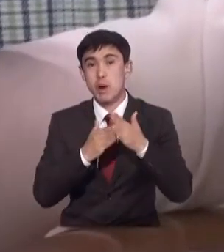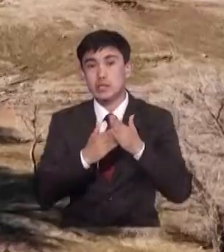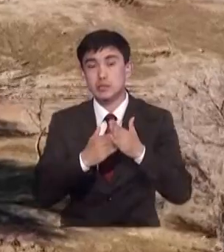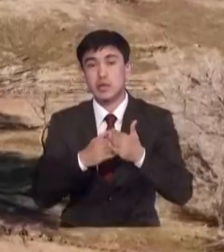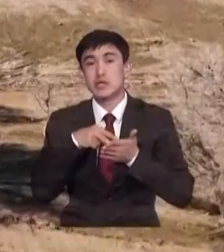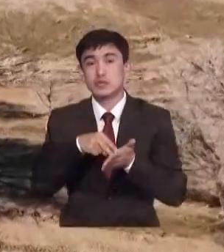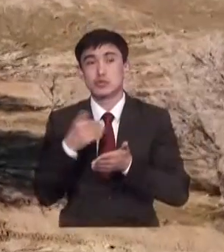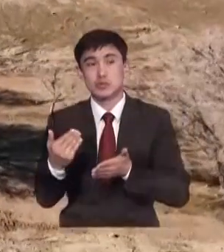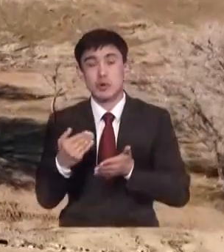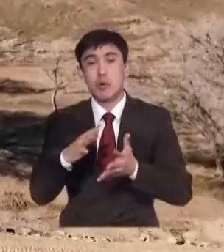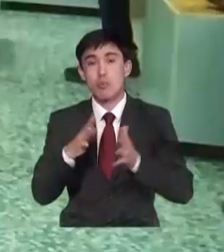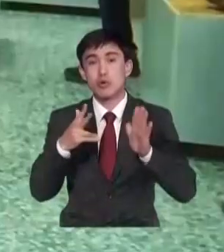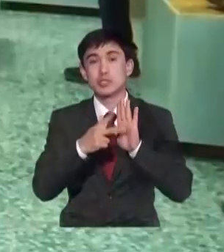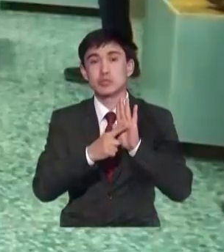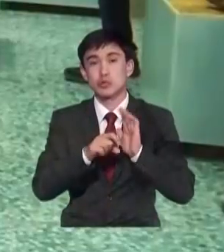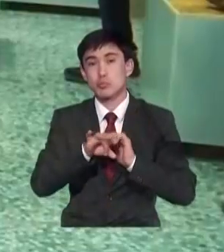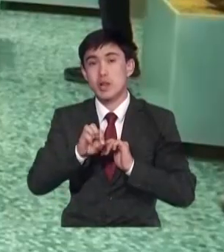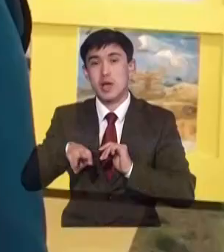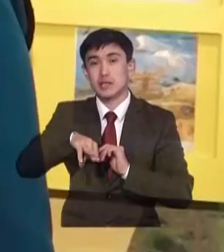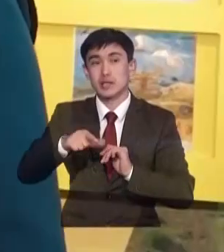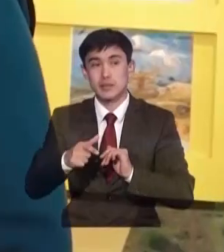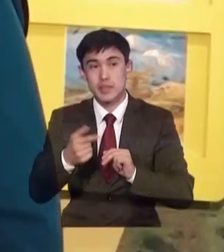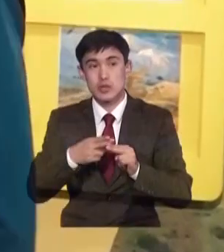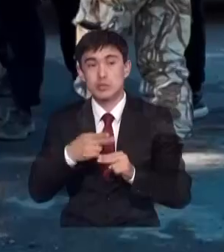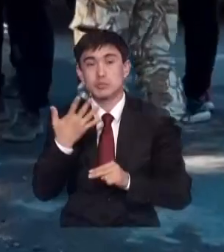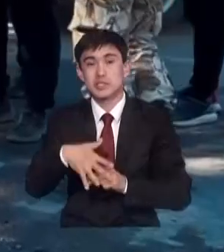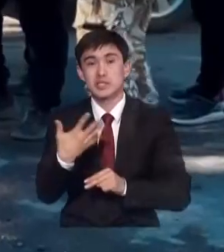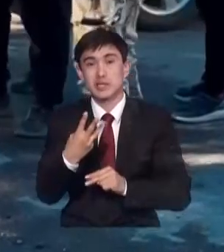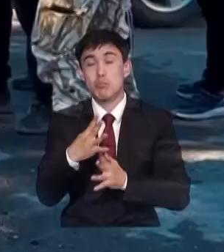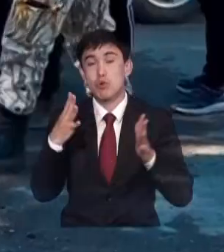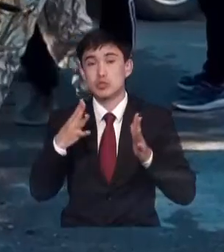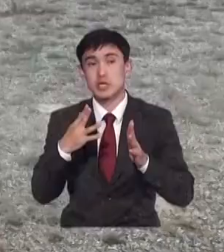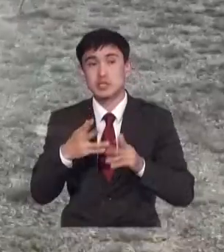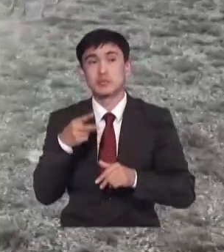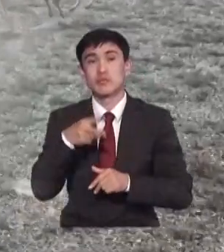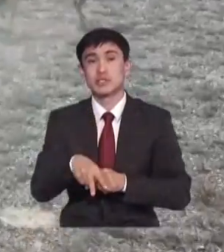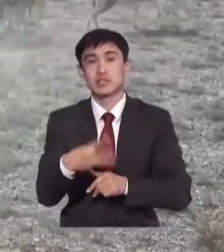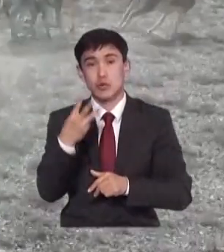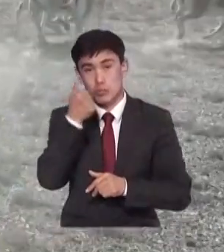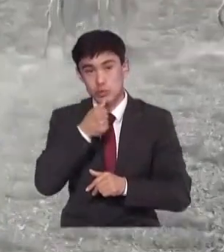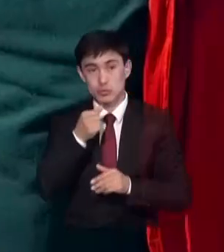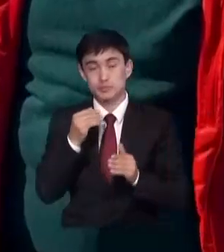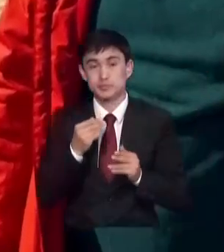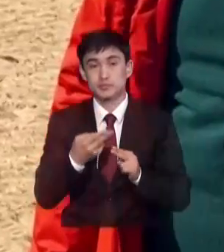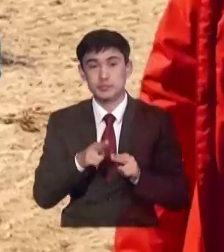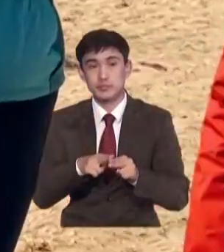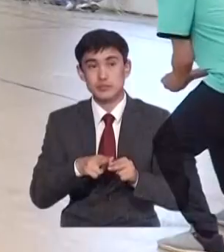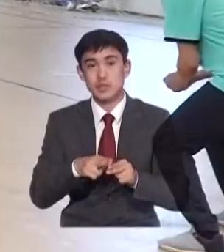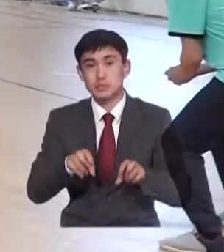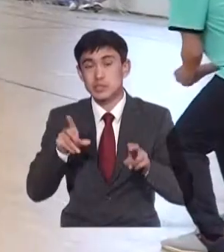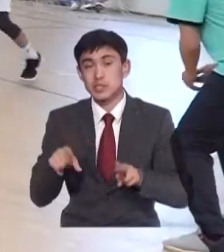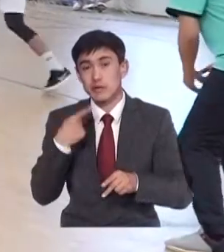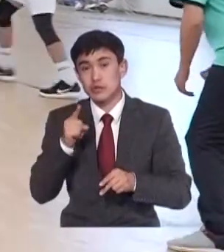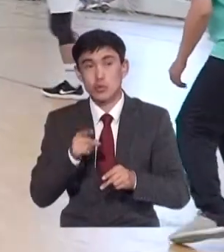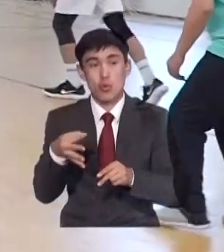сфере туризма, составив более 700 миллиардов тенге, что на 53% больше, чем в 2022 году. Также эксперты утверждают,